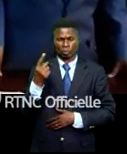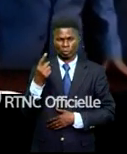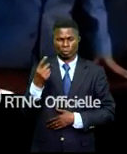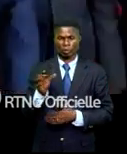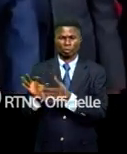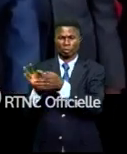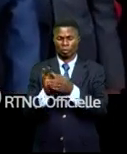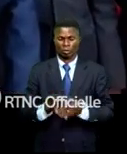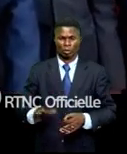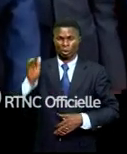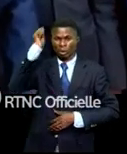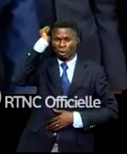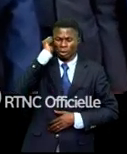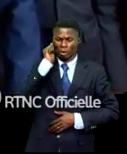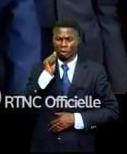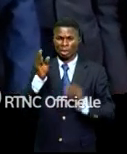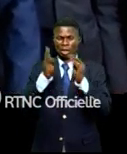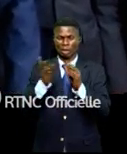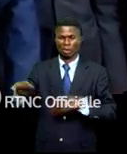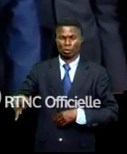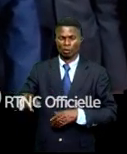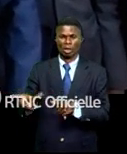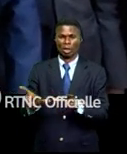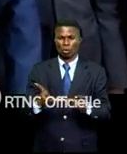de l'Union sacrée Assemblée provinciale du Lualaba,